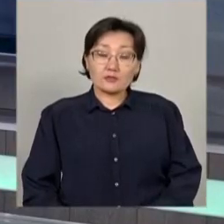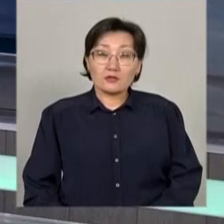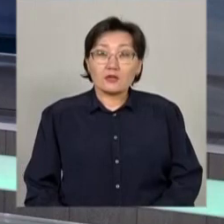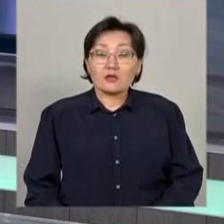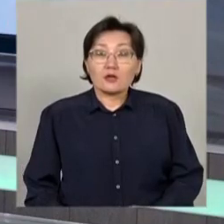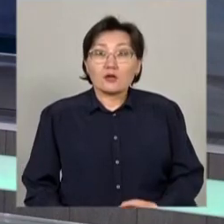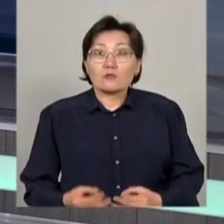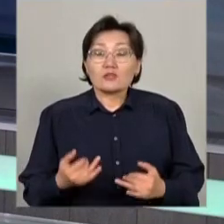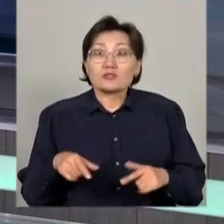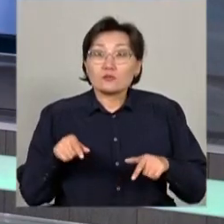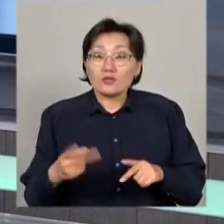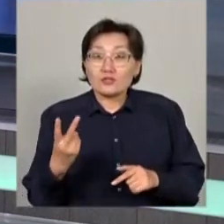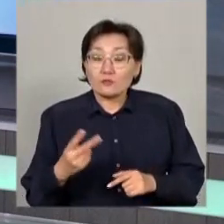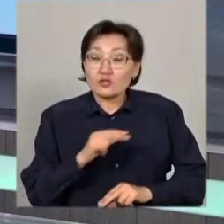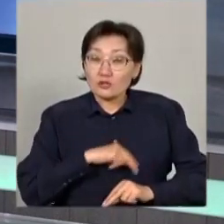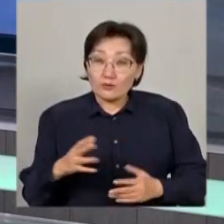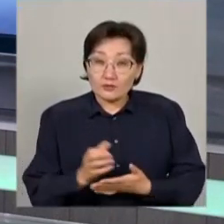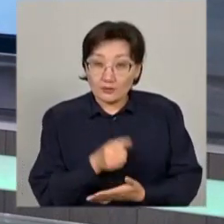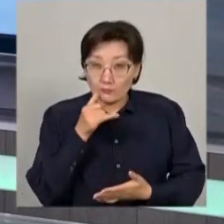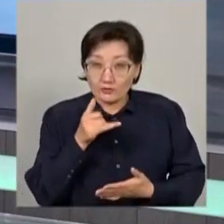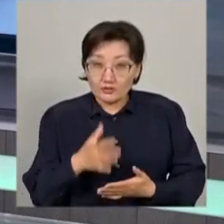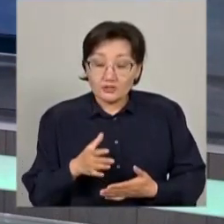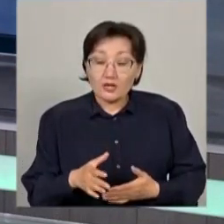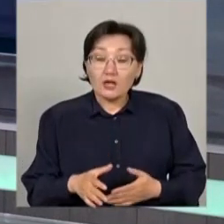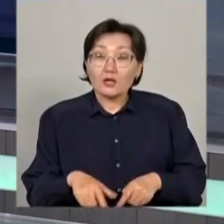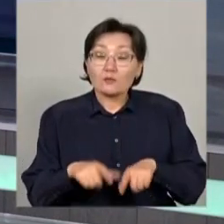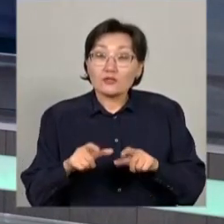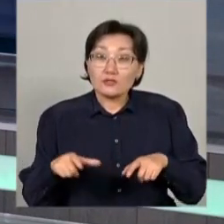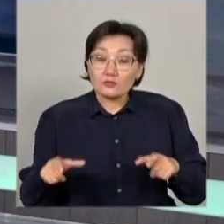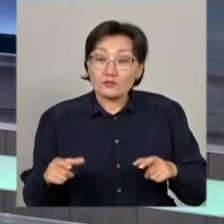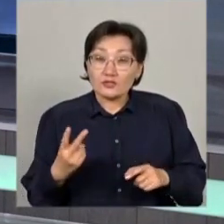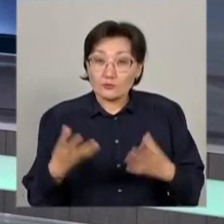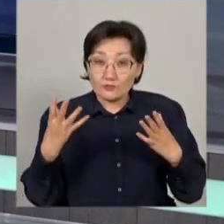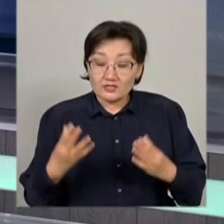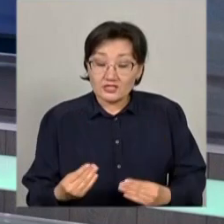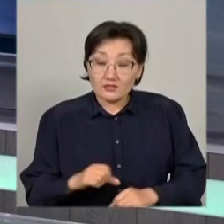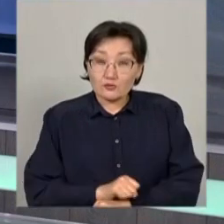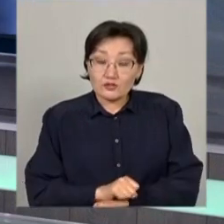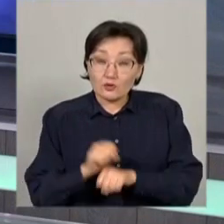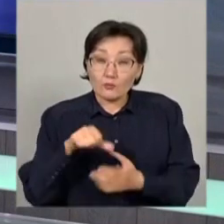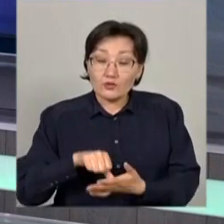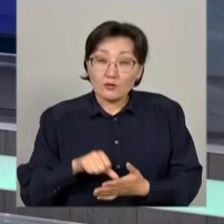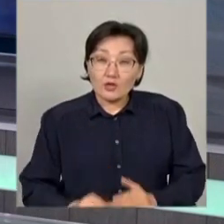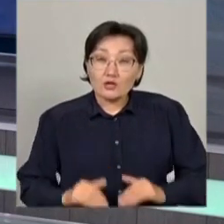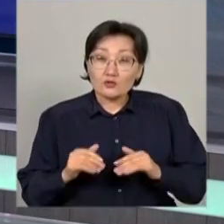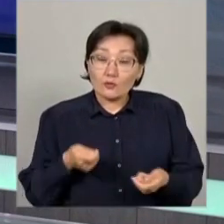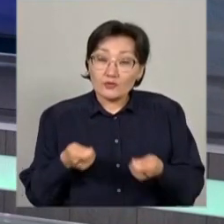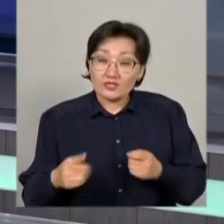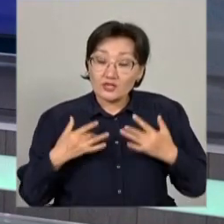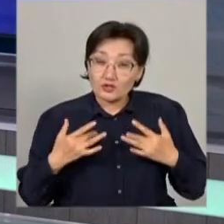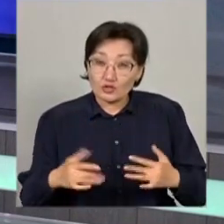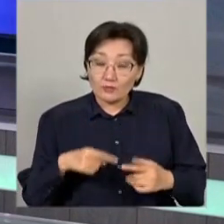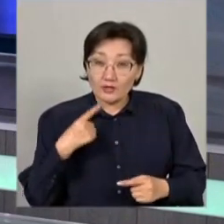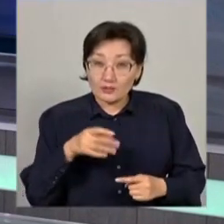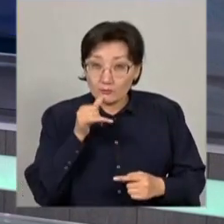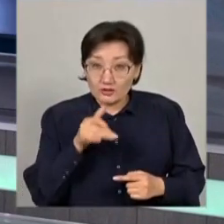Қазыналы түбекте отырып, екі қолға бір күрек таппай сандалып жүрміз. Бұл екі күннен бері наразылыққа шығып, жоғардағыларға талап тілегін жеткіз